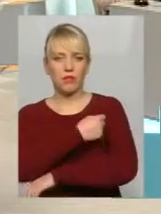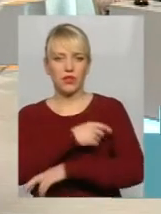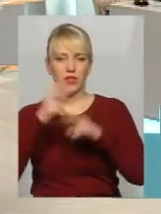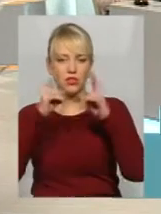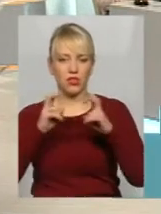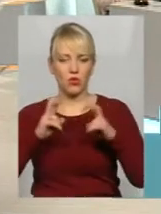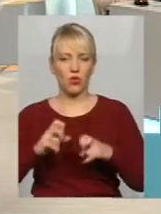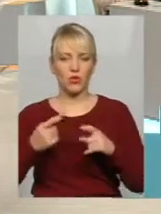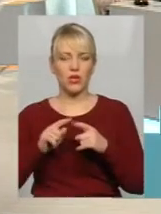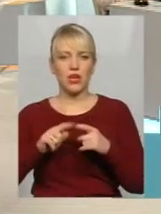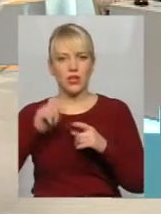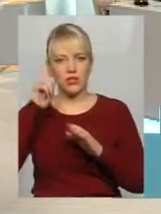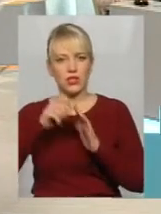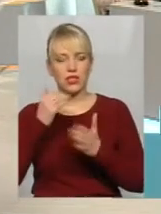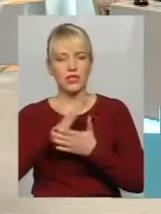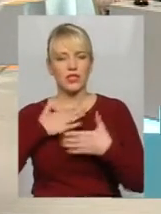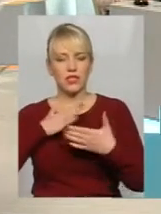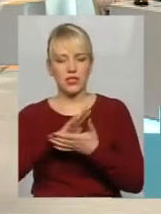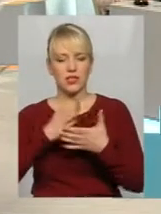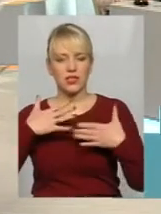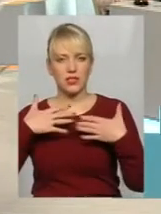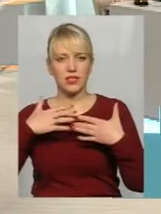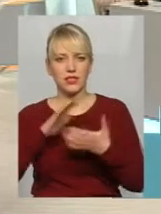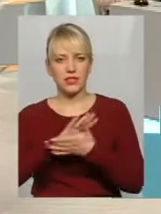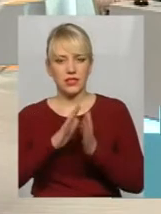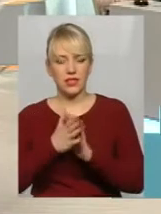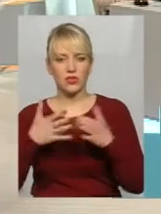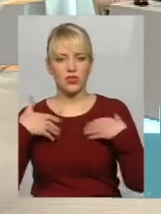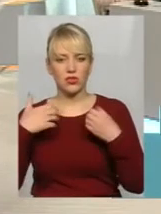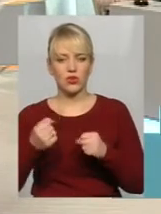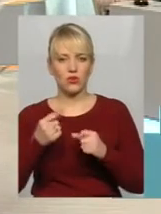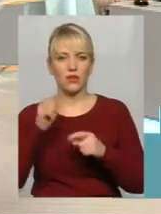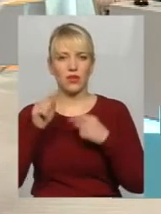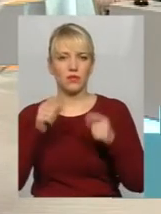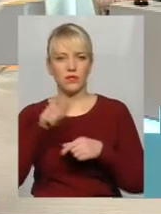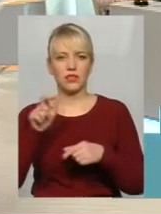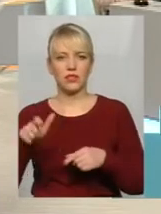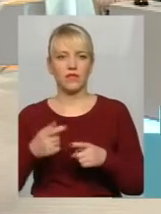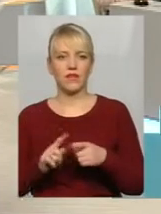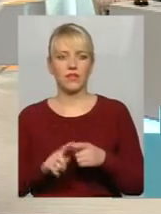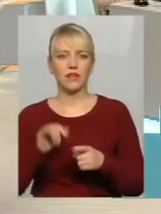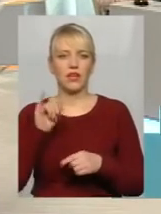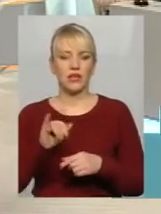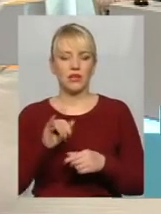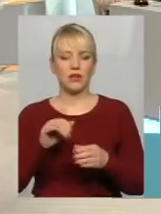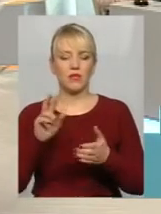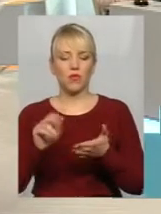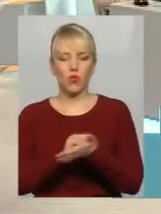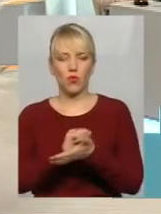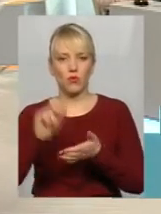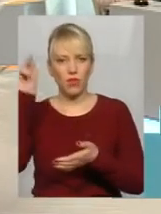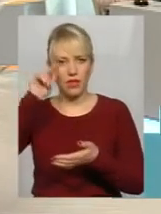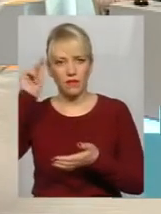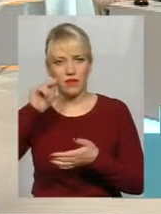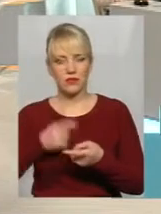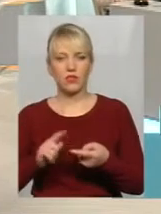стан здоров'я, під час яких медичних оглядів уточняється стан здоров'я призовників, вивчень по документам, то